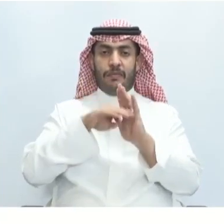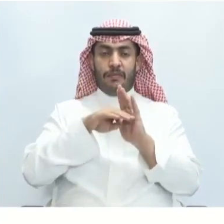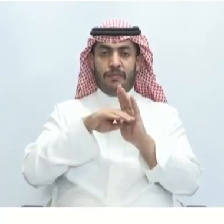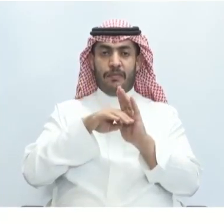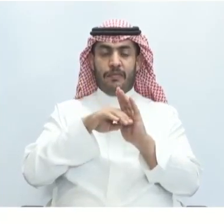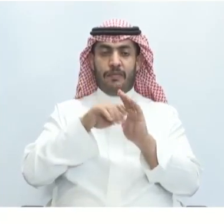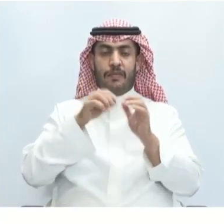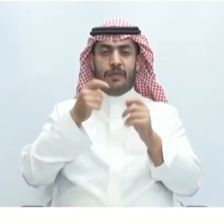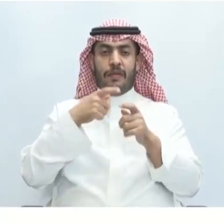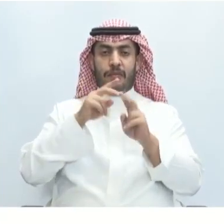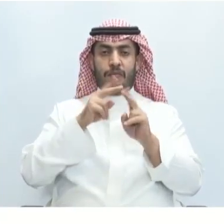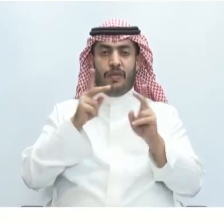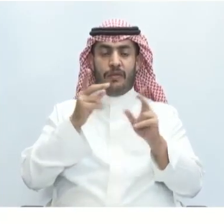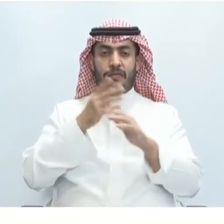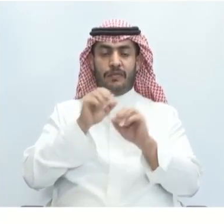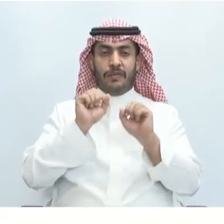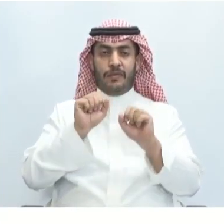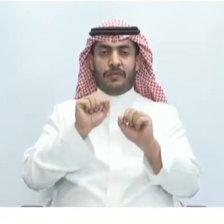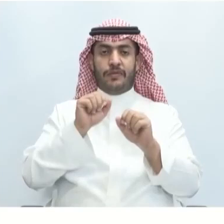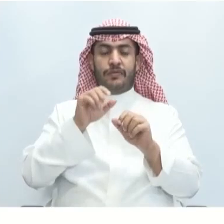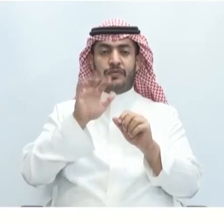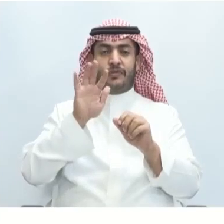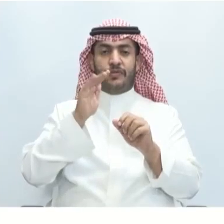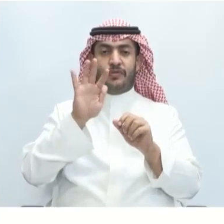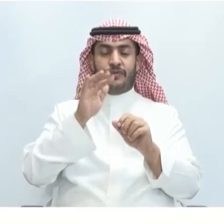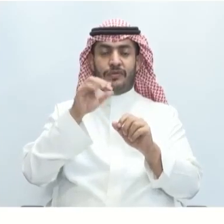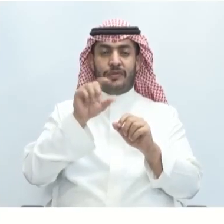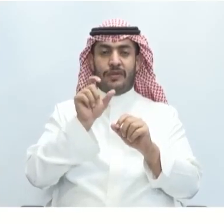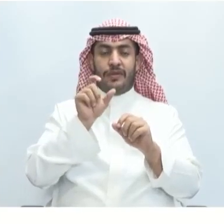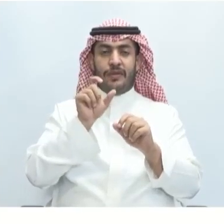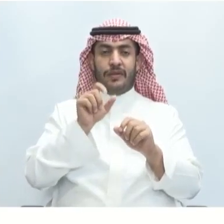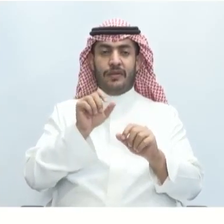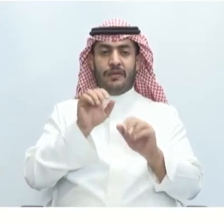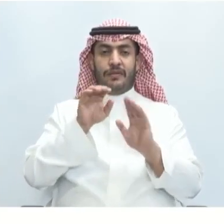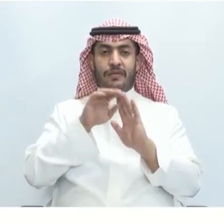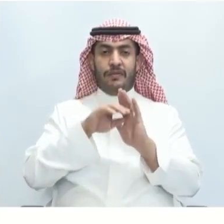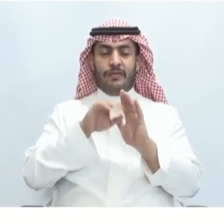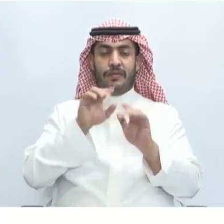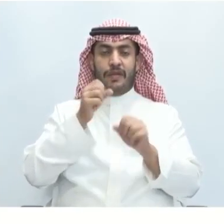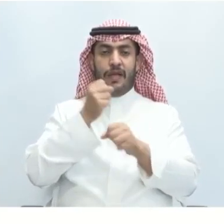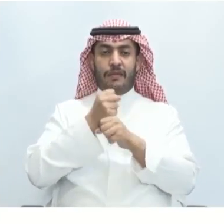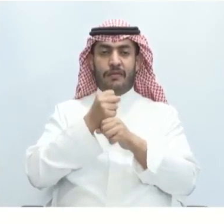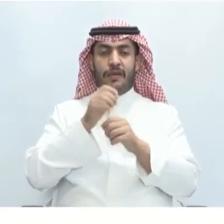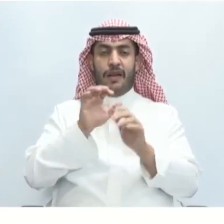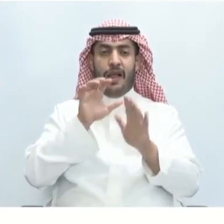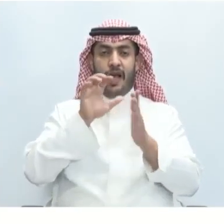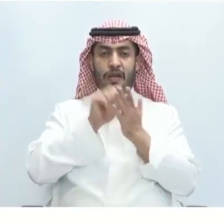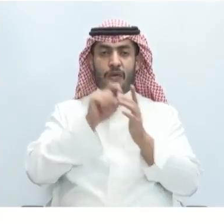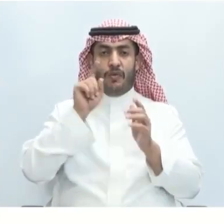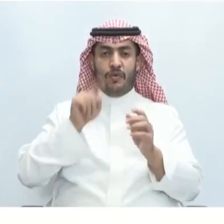ذكرنا كل مجالات تكلفه مختلفه ما يتعلق في الشحنات وكذلك في عمليات الحجوزات